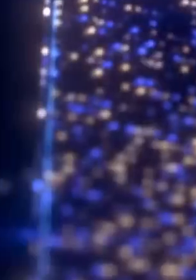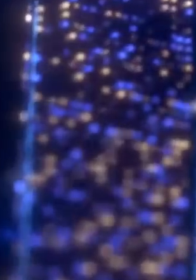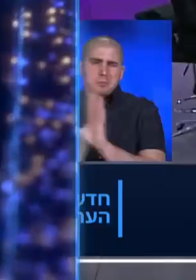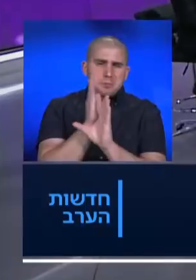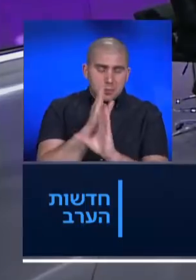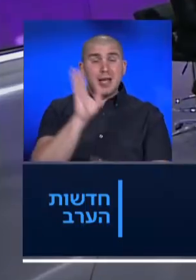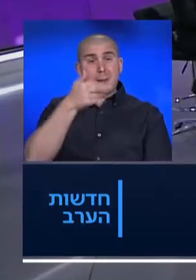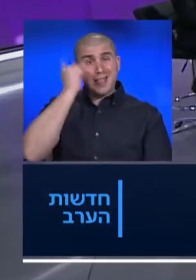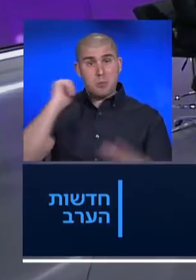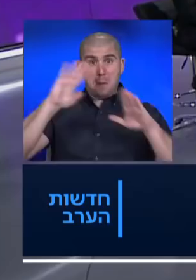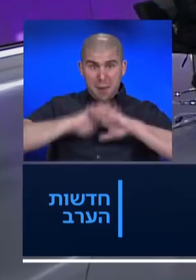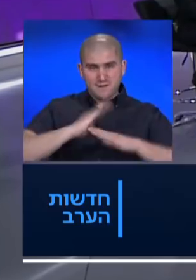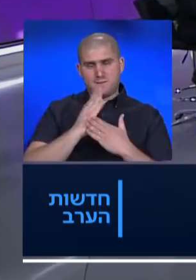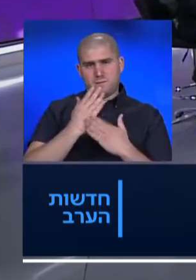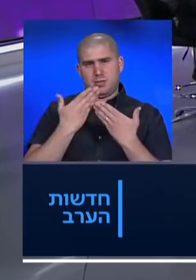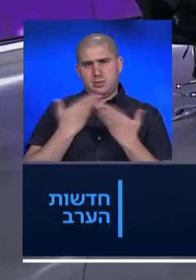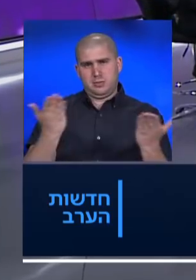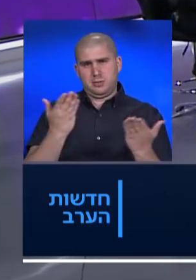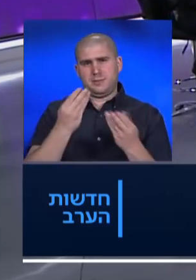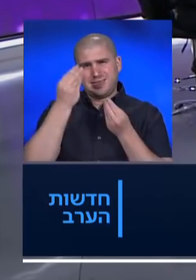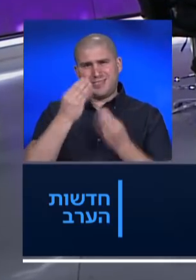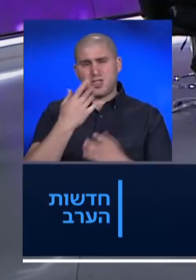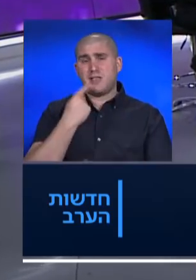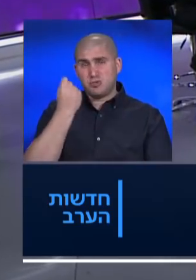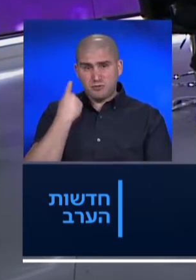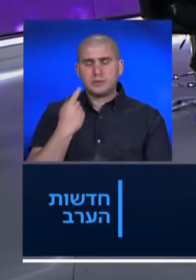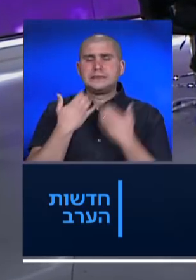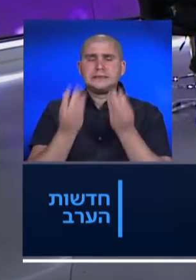שגם דיווחנו גם בשבוע שעבר, סיפור נוסף שעלה שם